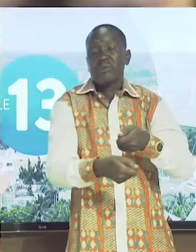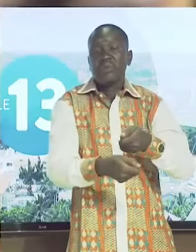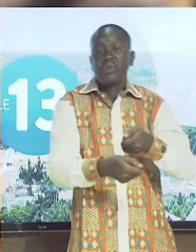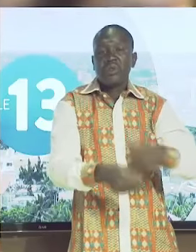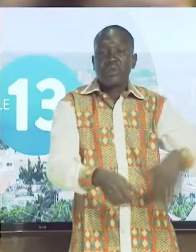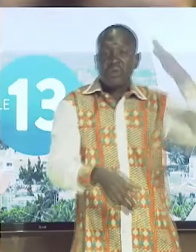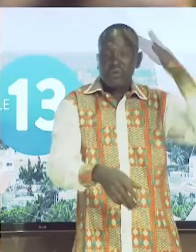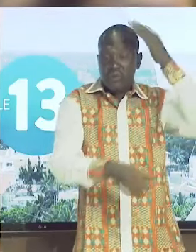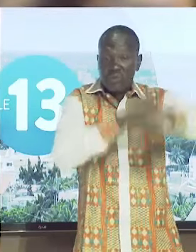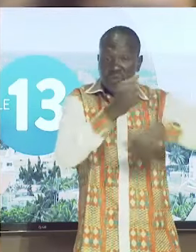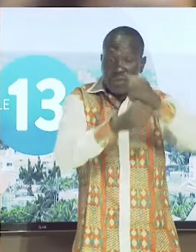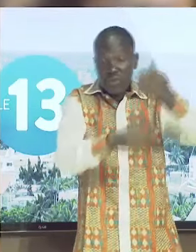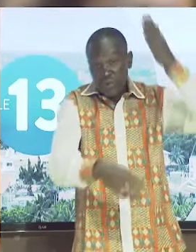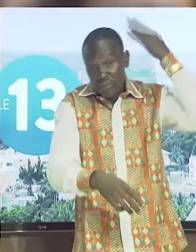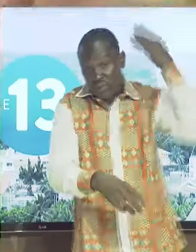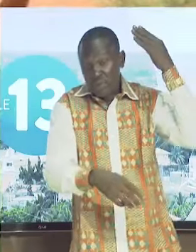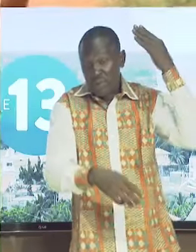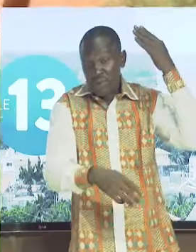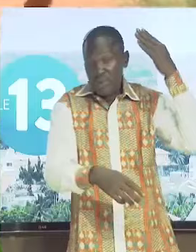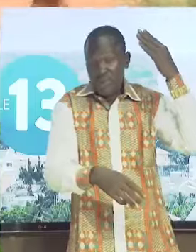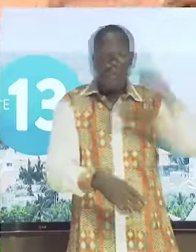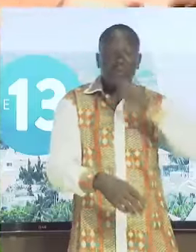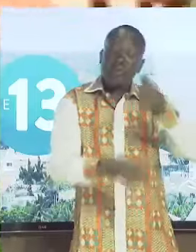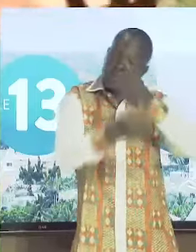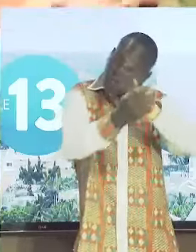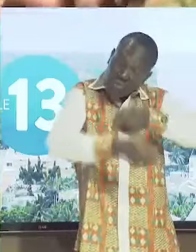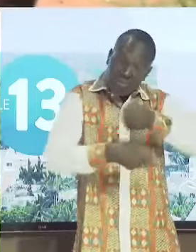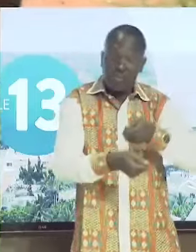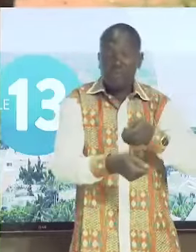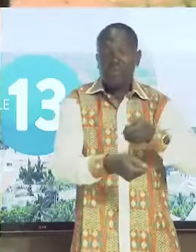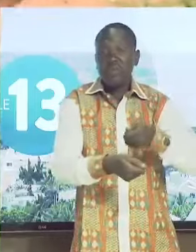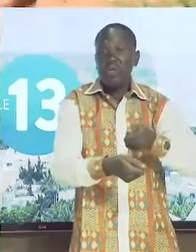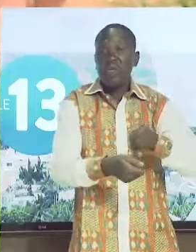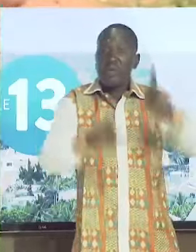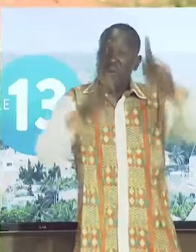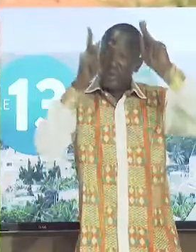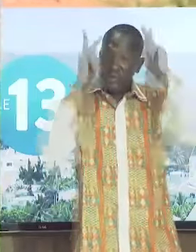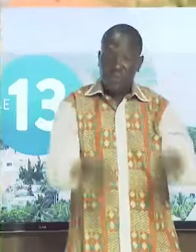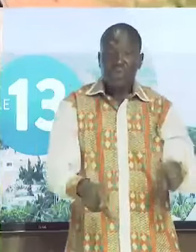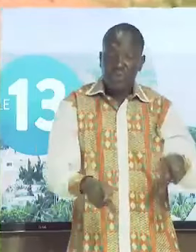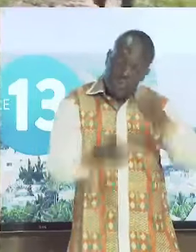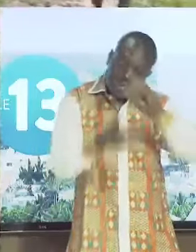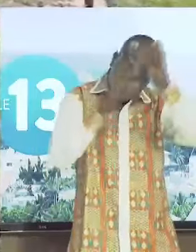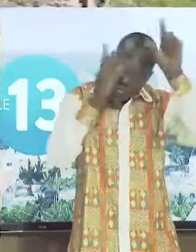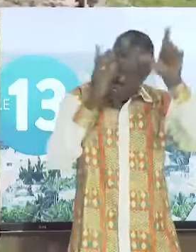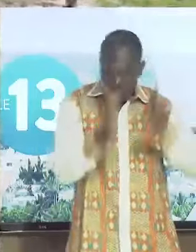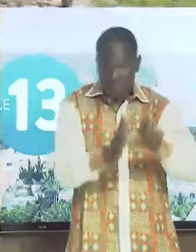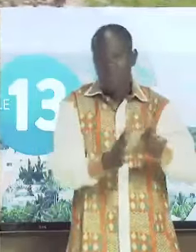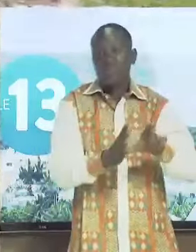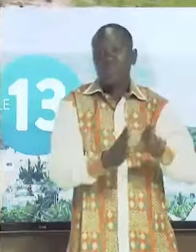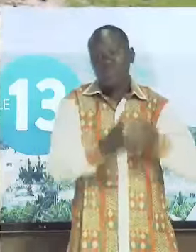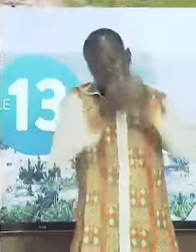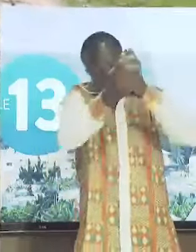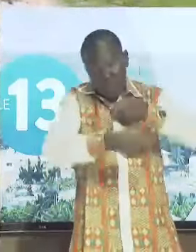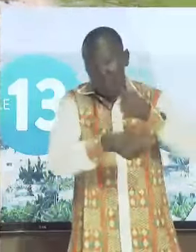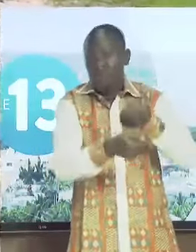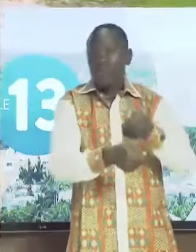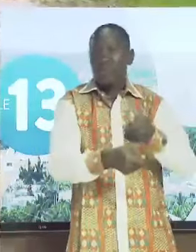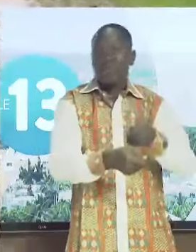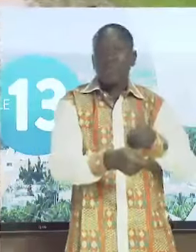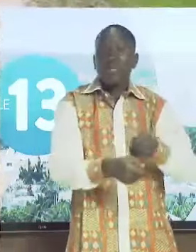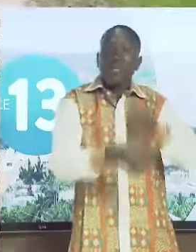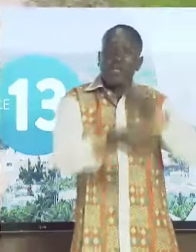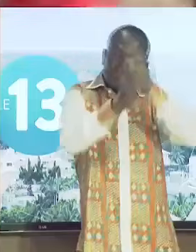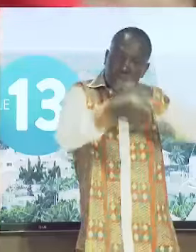l'année s'est passée, on n'a pas cultivé. Donc les gens sont préoccupés pour la culture là.